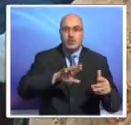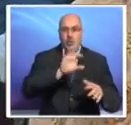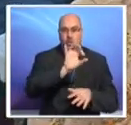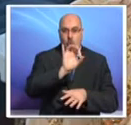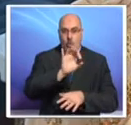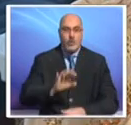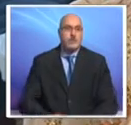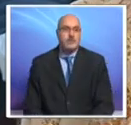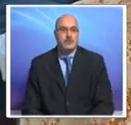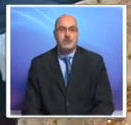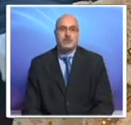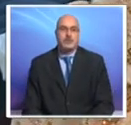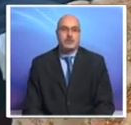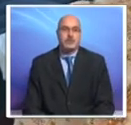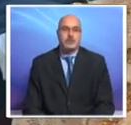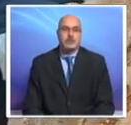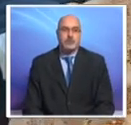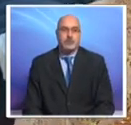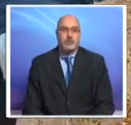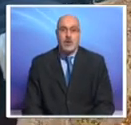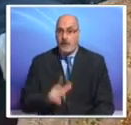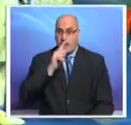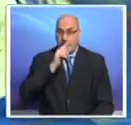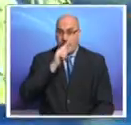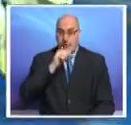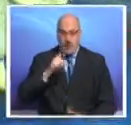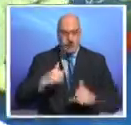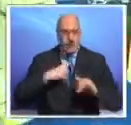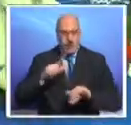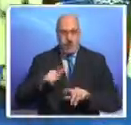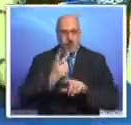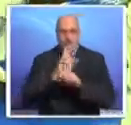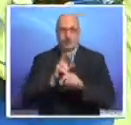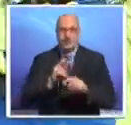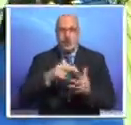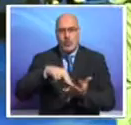بمعنى ان المرأة الجزائرية موجودة في كل الطبوع.